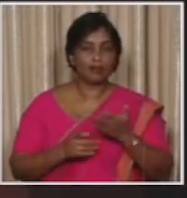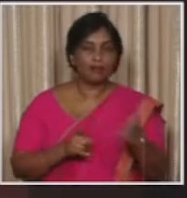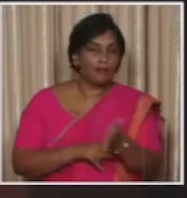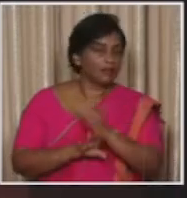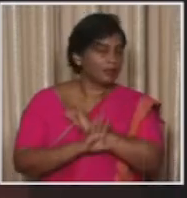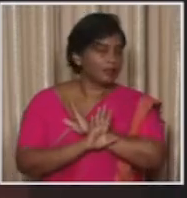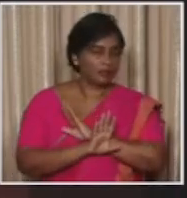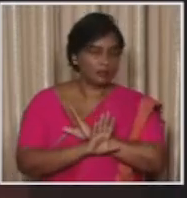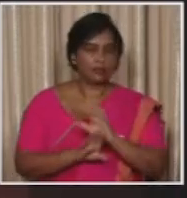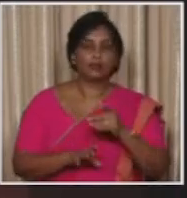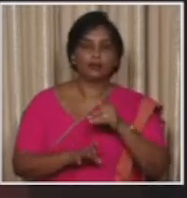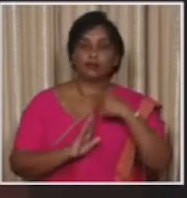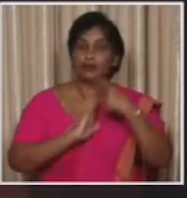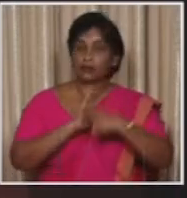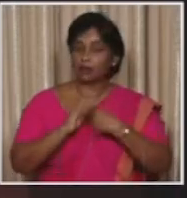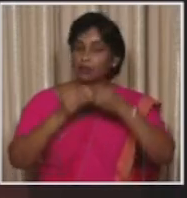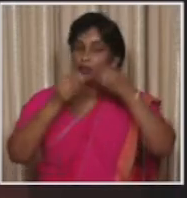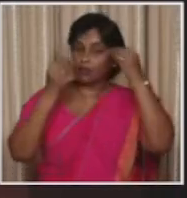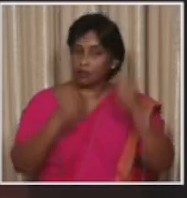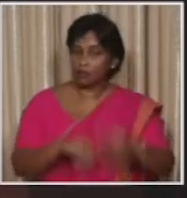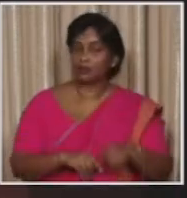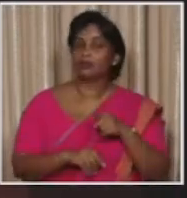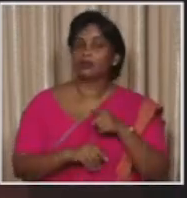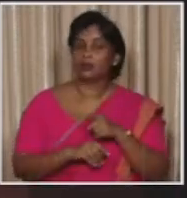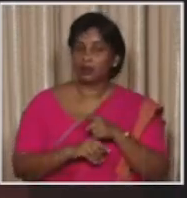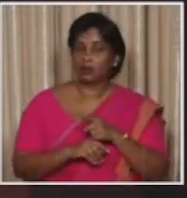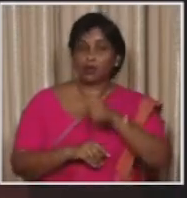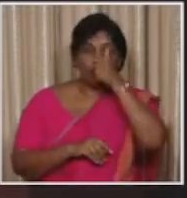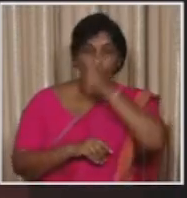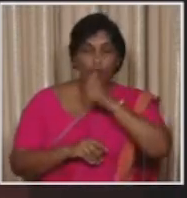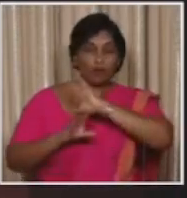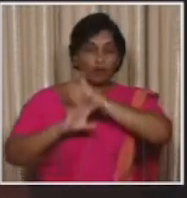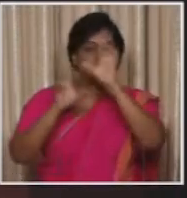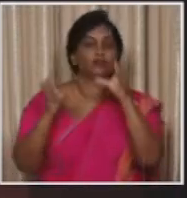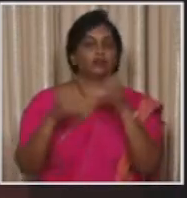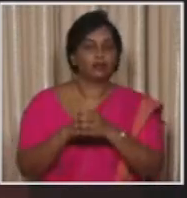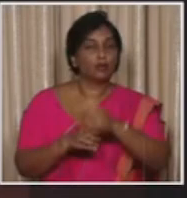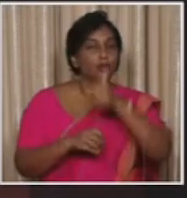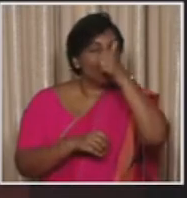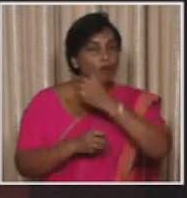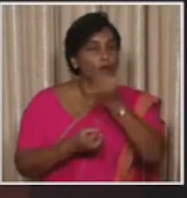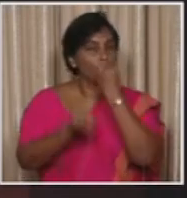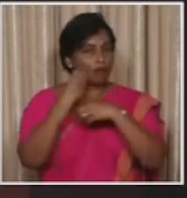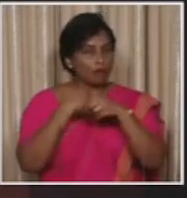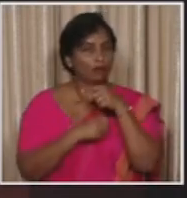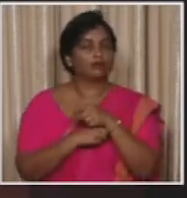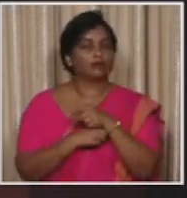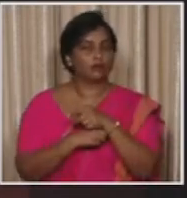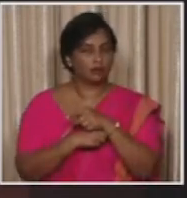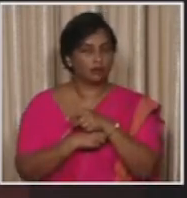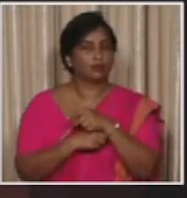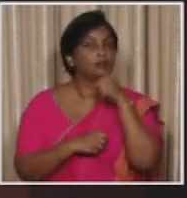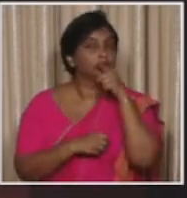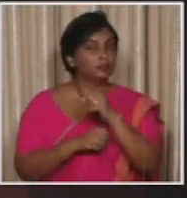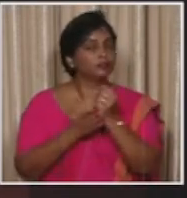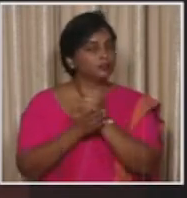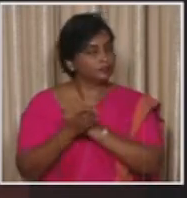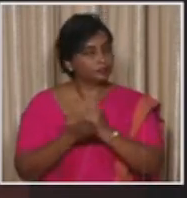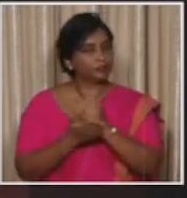නැ. රට බංකොලොත් කරපු හොර කල්ලිය හොරා කාපු ඒ සියලු